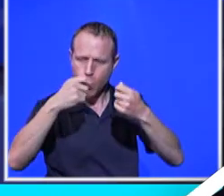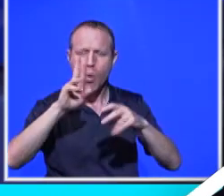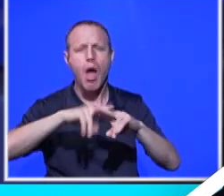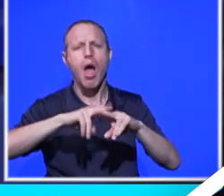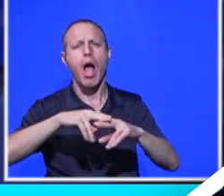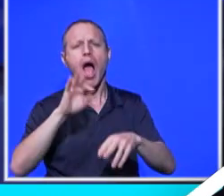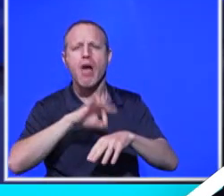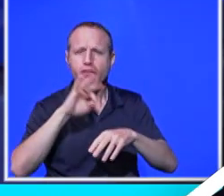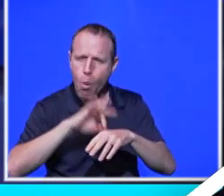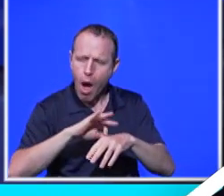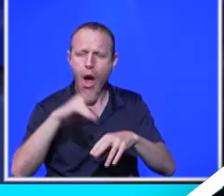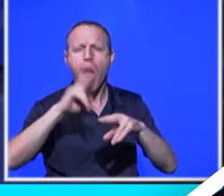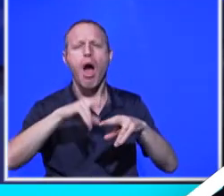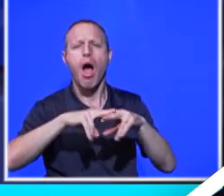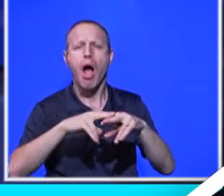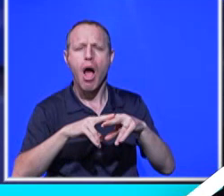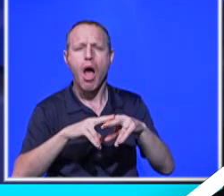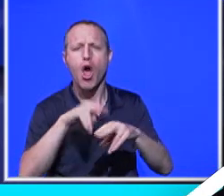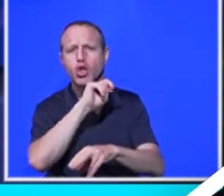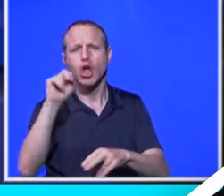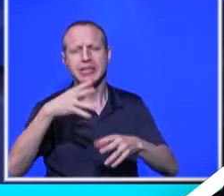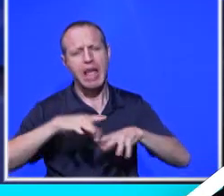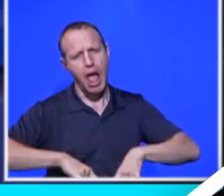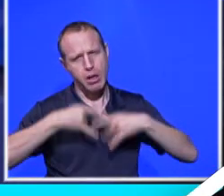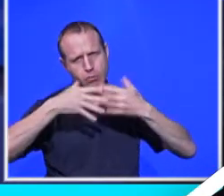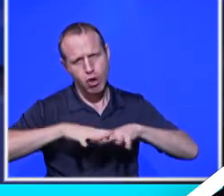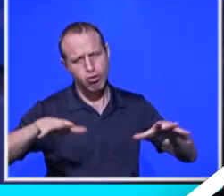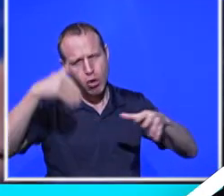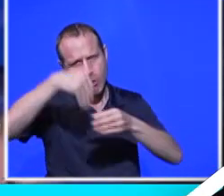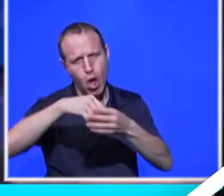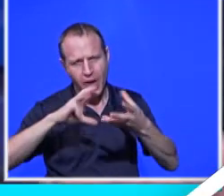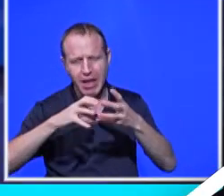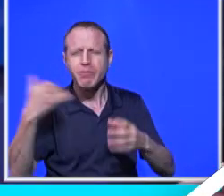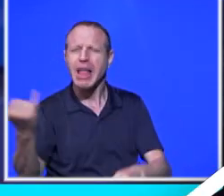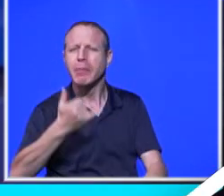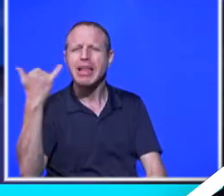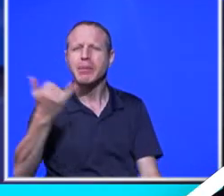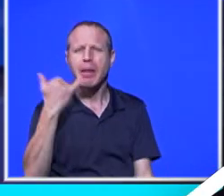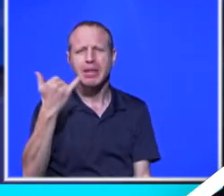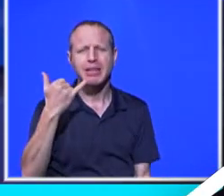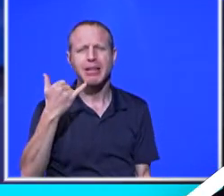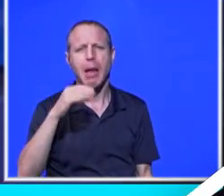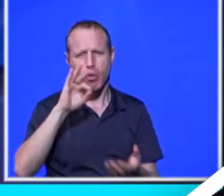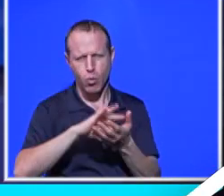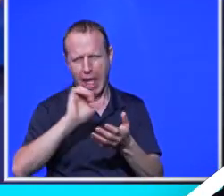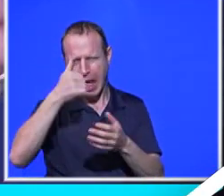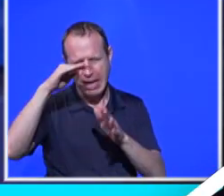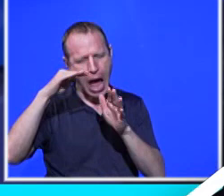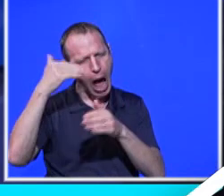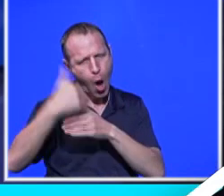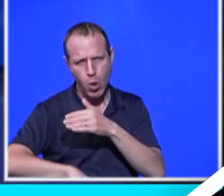נושא הרפואה, אחר כך זה נושא החיים, התשתיות בתוך הכפרים. ותמיד, תמיד, תמיד, בנקודה הכי אחרונה, שהיא זוכה